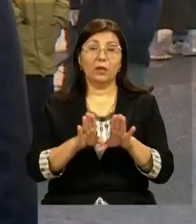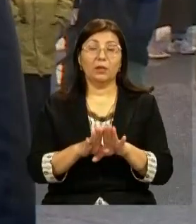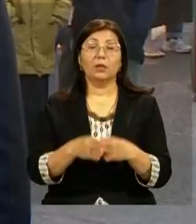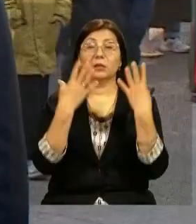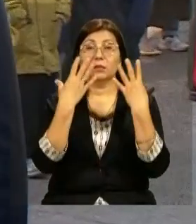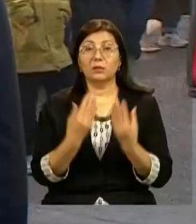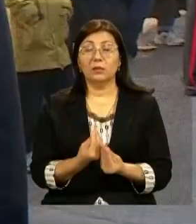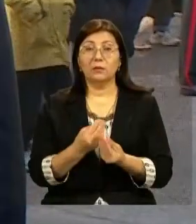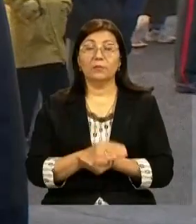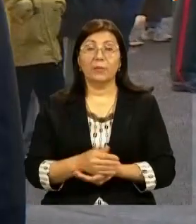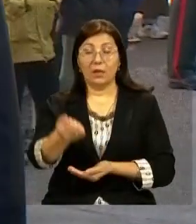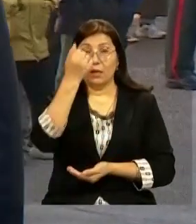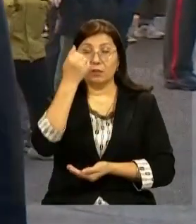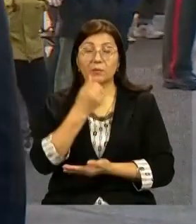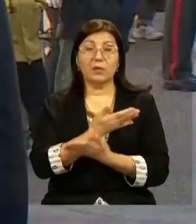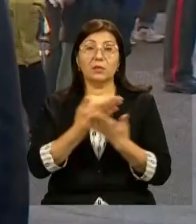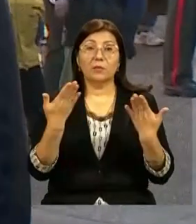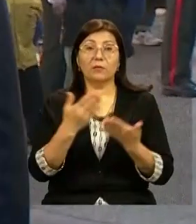дату. Спасибо вашим